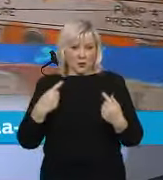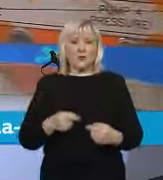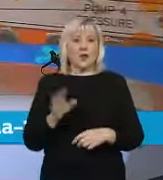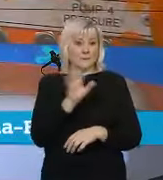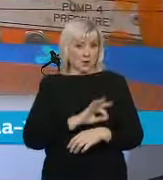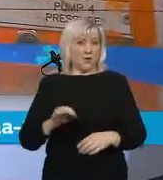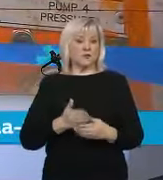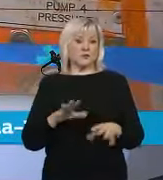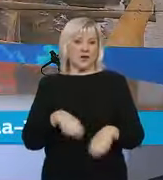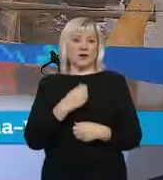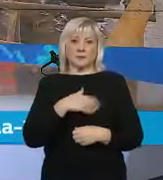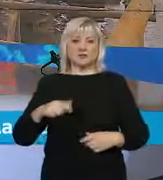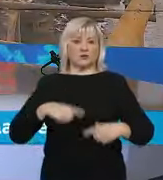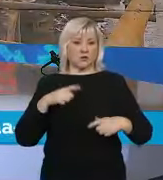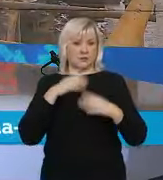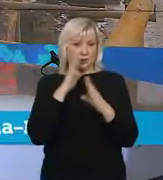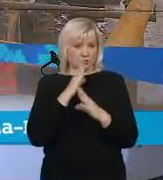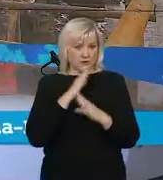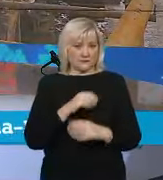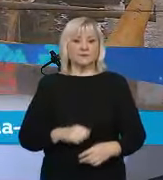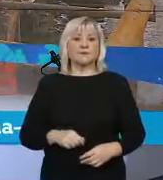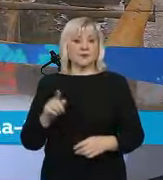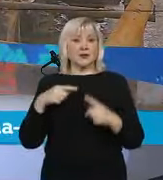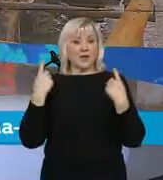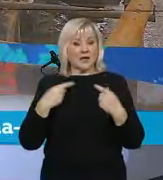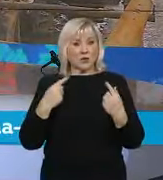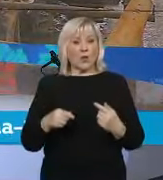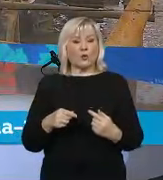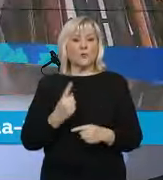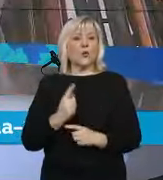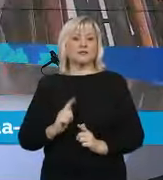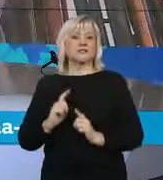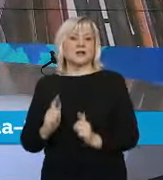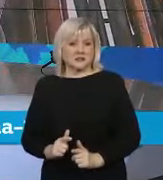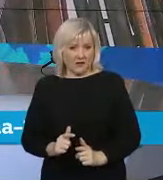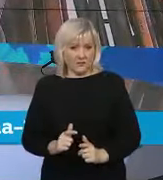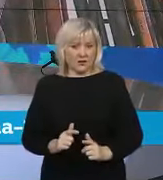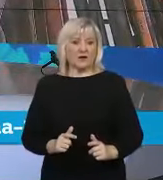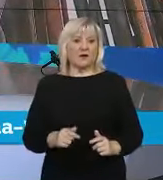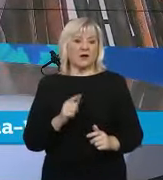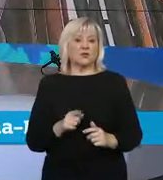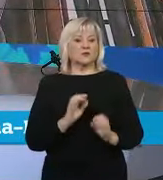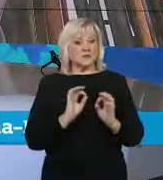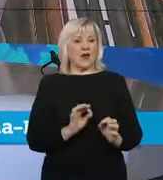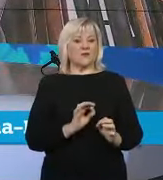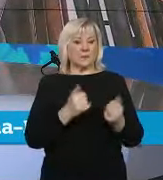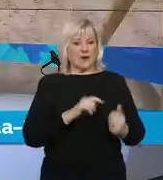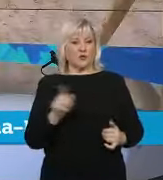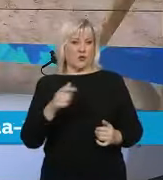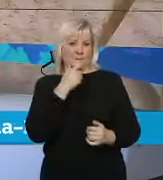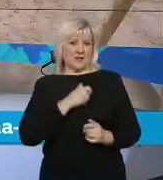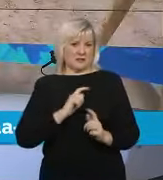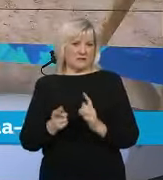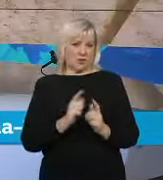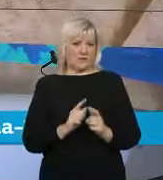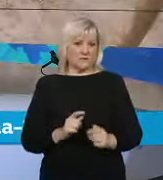dostal souhlas Ministerstva životního prostředí. Jinak Beroun je na této trase jenom zastávkou, jde o frekventovanou trať Praha-Plzeň. Souhlas